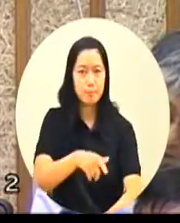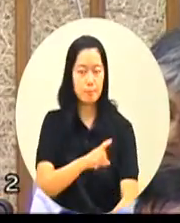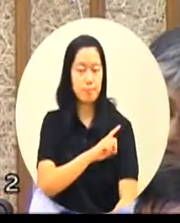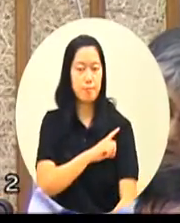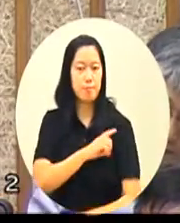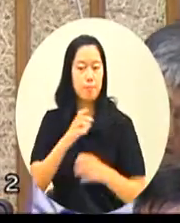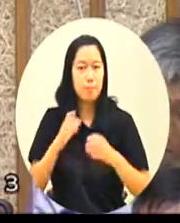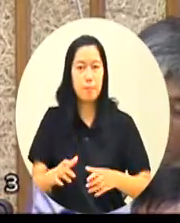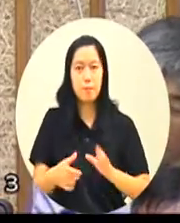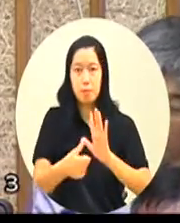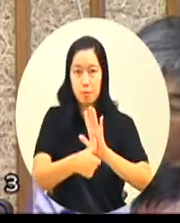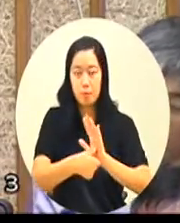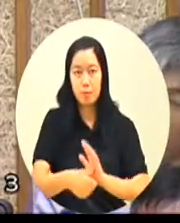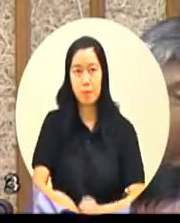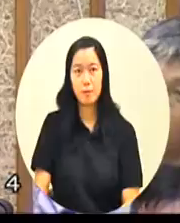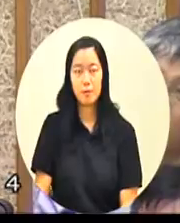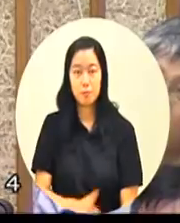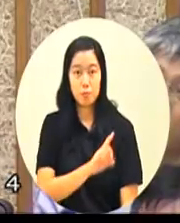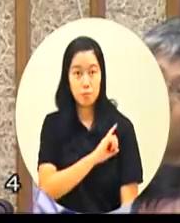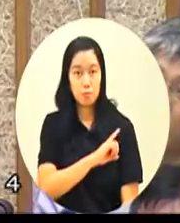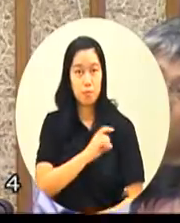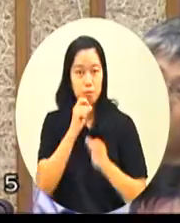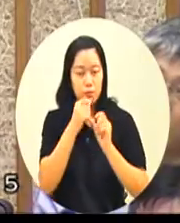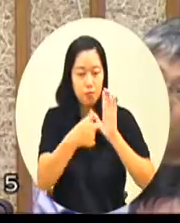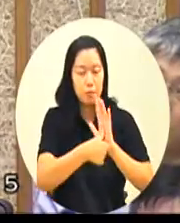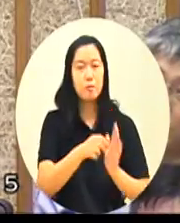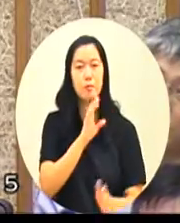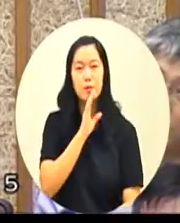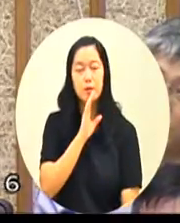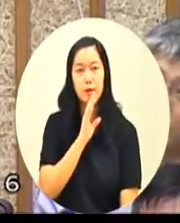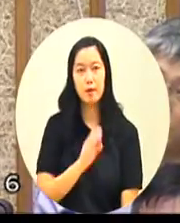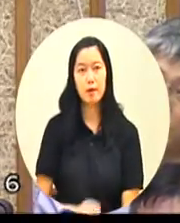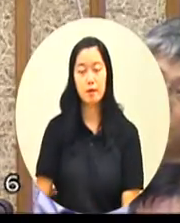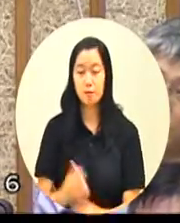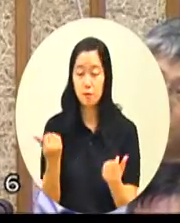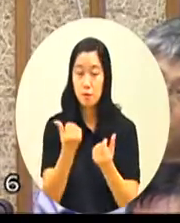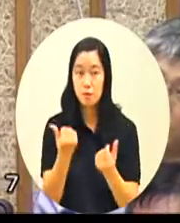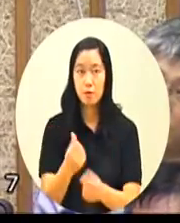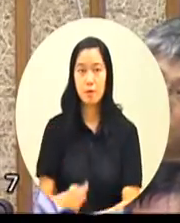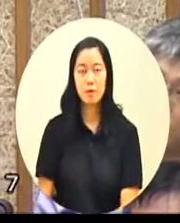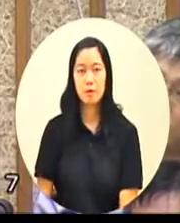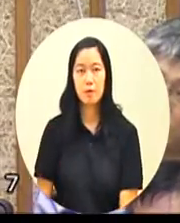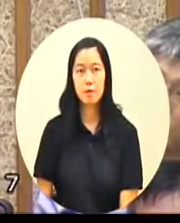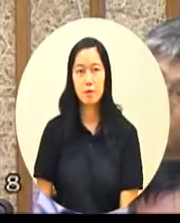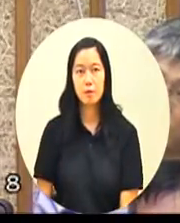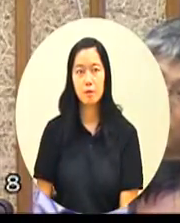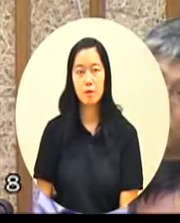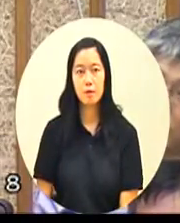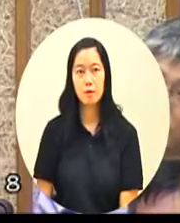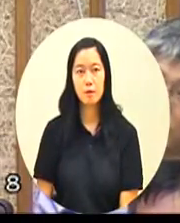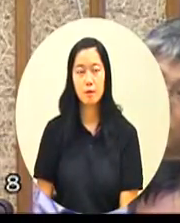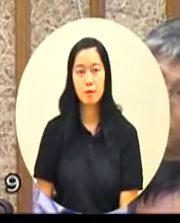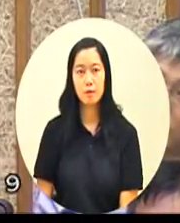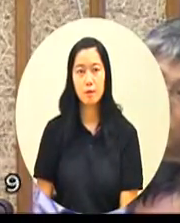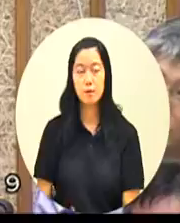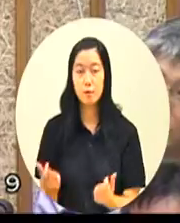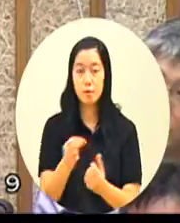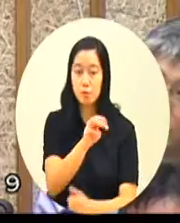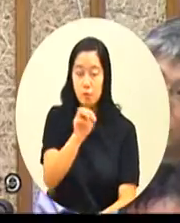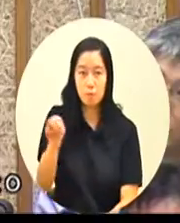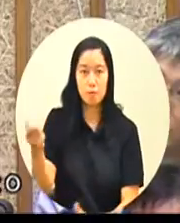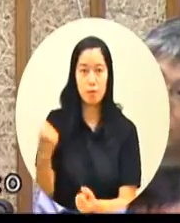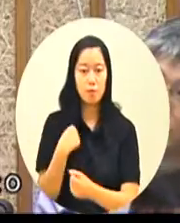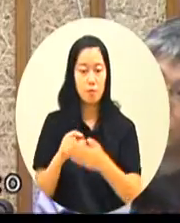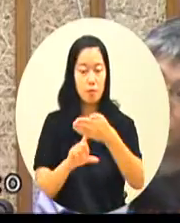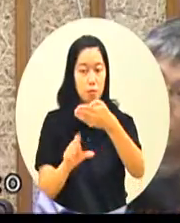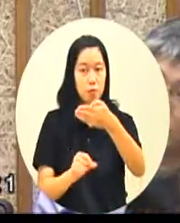自创品牌的走私烟品。 自创品牌。 自创品牌。 譬如说什么自创品牌， 譬如说是 MM 的，我们九月